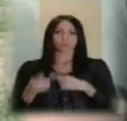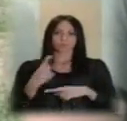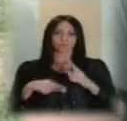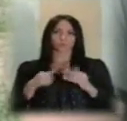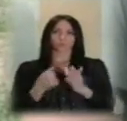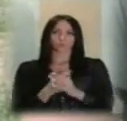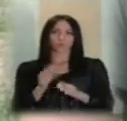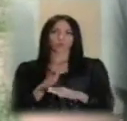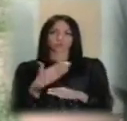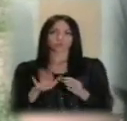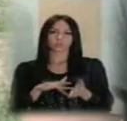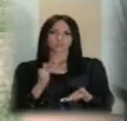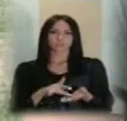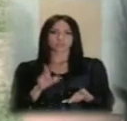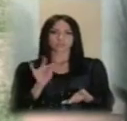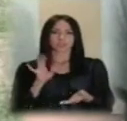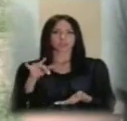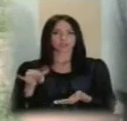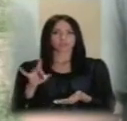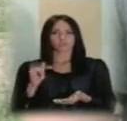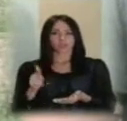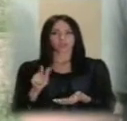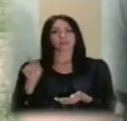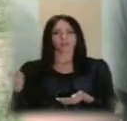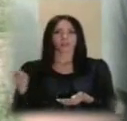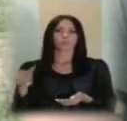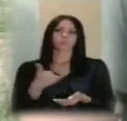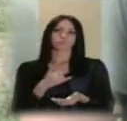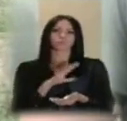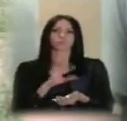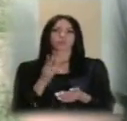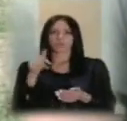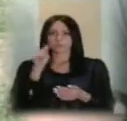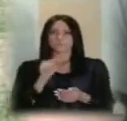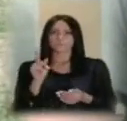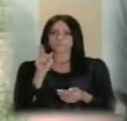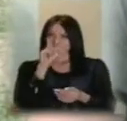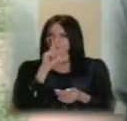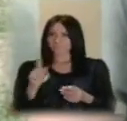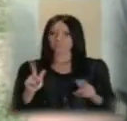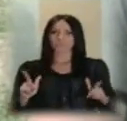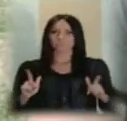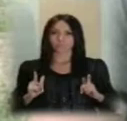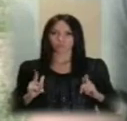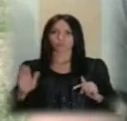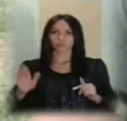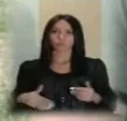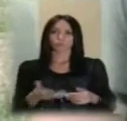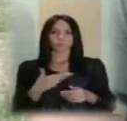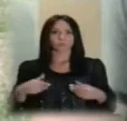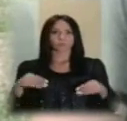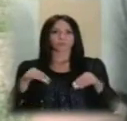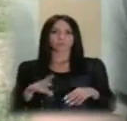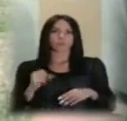Ріг. Там був як місяць відпочинку, потім вже ми вирішили на другу ротацію